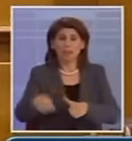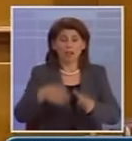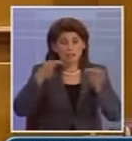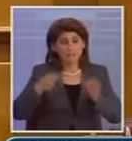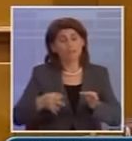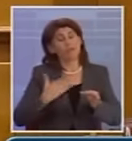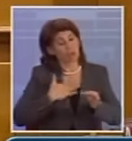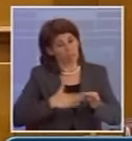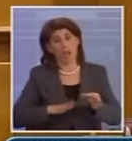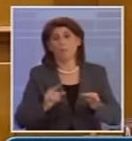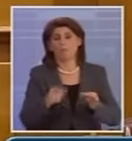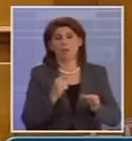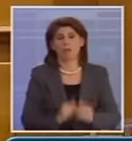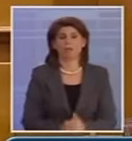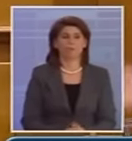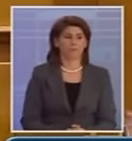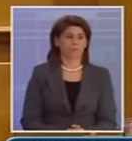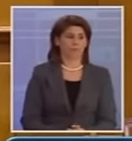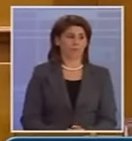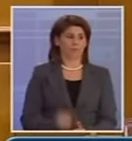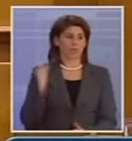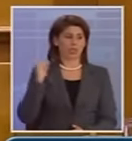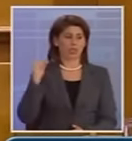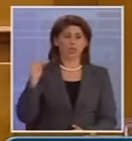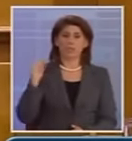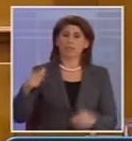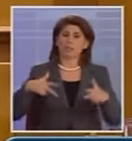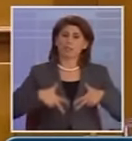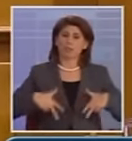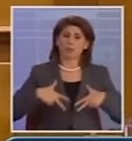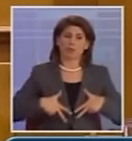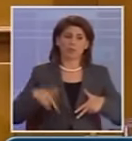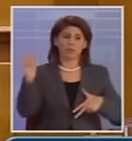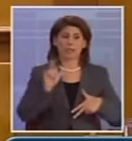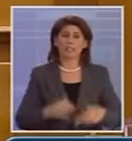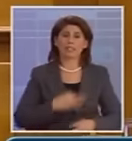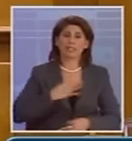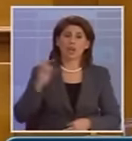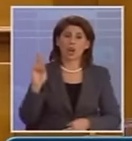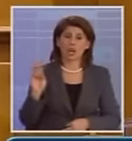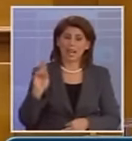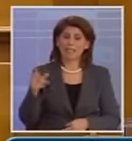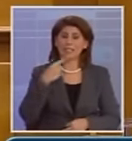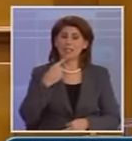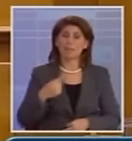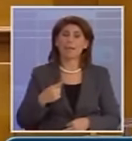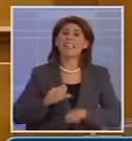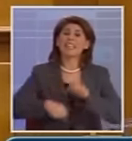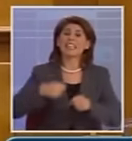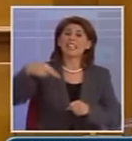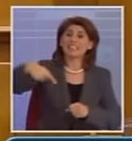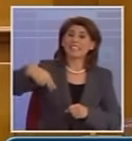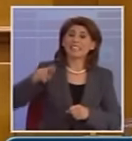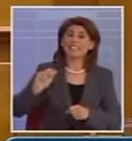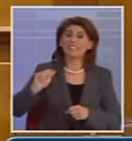απολύτως θεμητή. Ο σοσιαλιστής υπουργός της Ιταλίας, ο κ. Ρέντζι, σας είπε πως η κίνηση Ντράγκη είναι και θεμητή